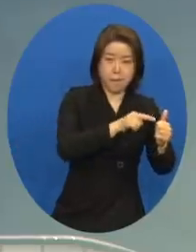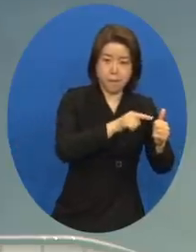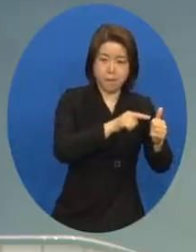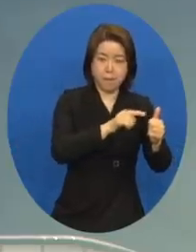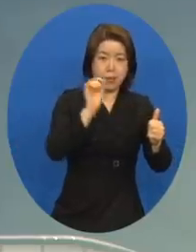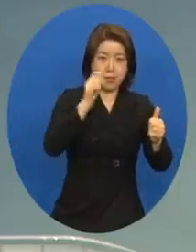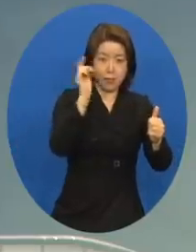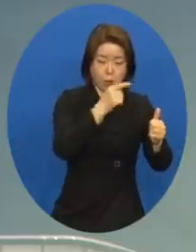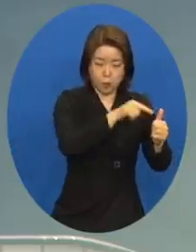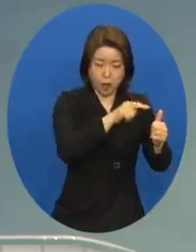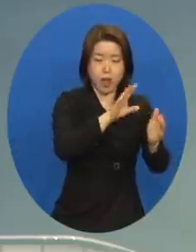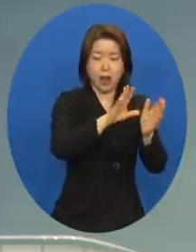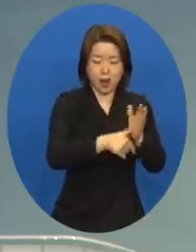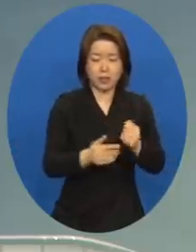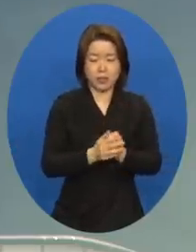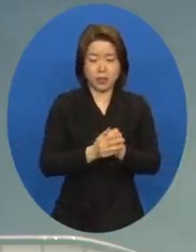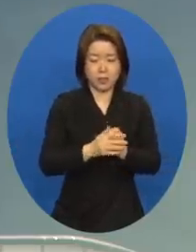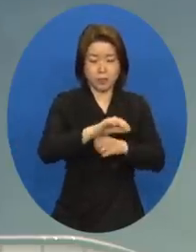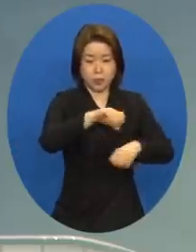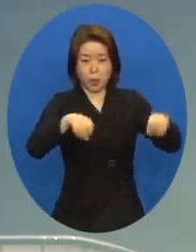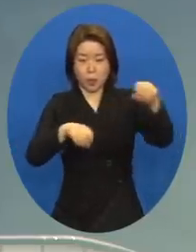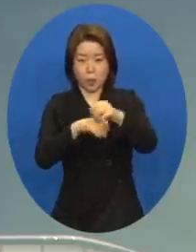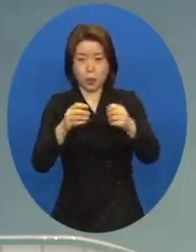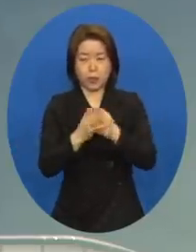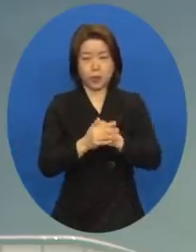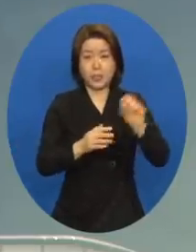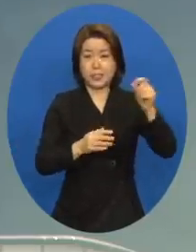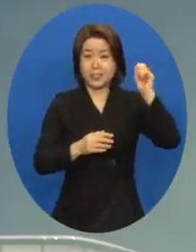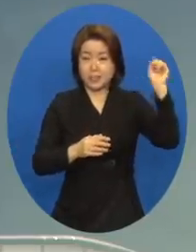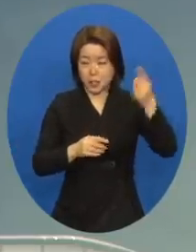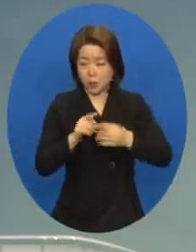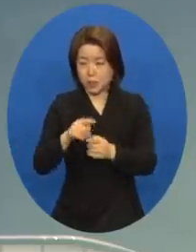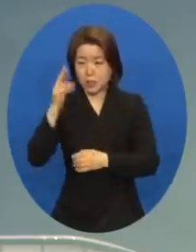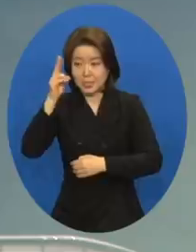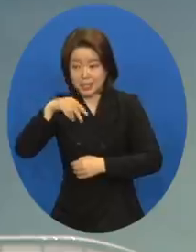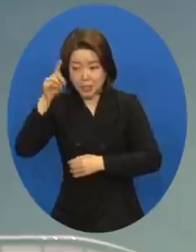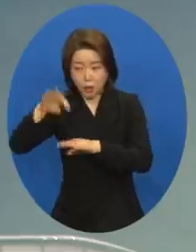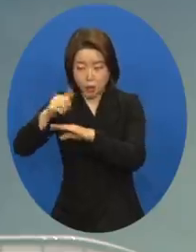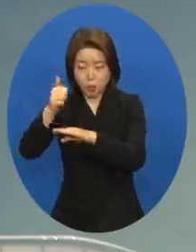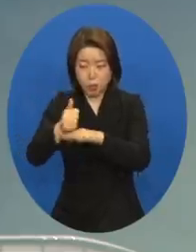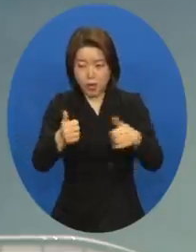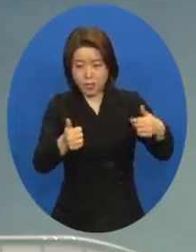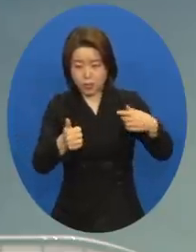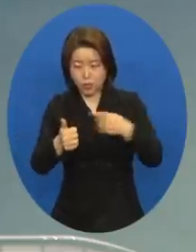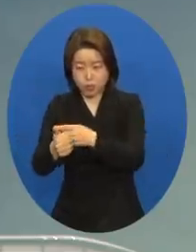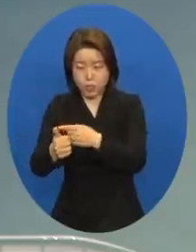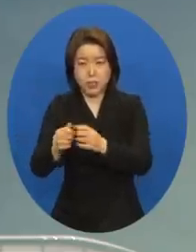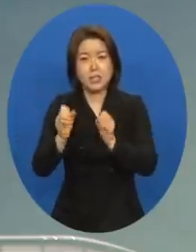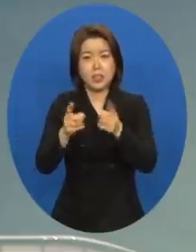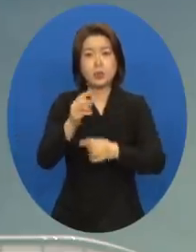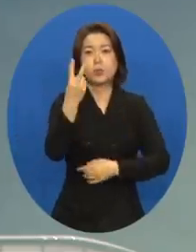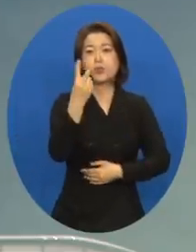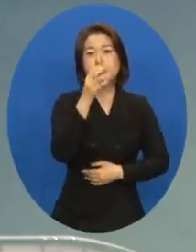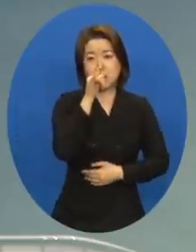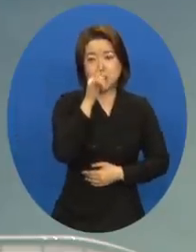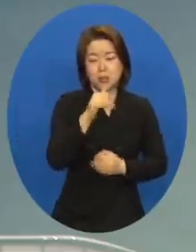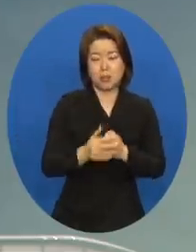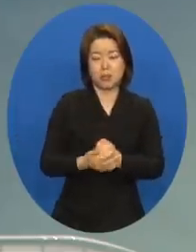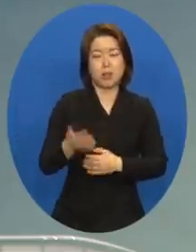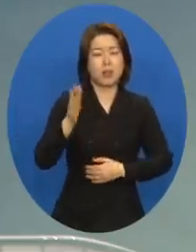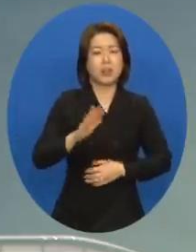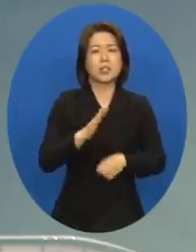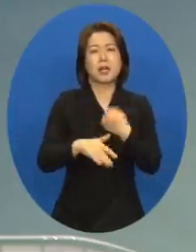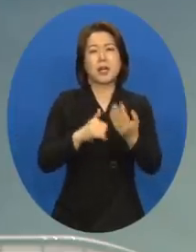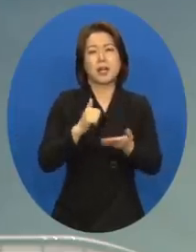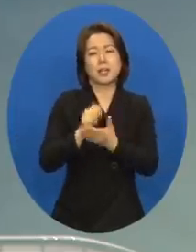오히려 다윗이 사울을 죽일 수 있는 기회가 두 번이나 있었습니다. 그러나 하나님이 허락하지